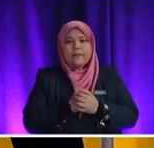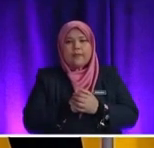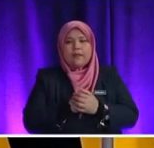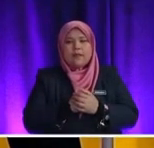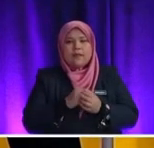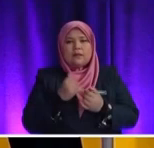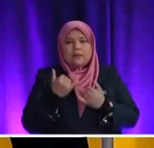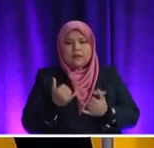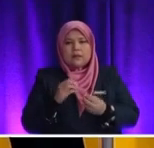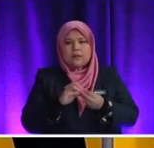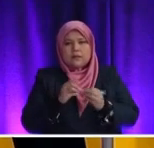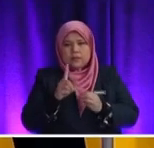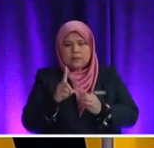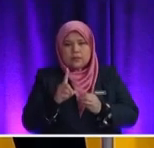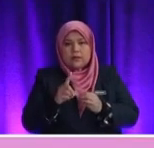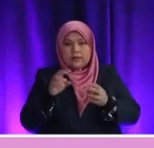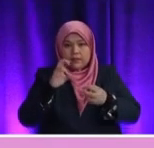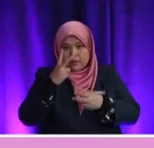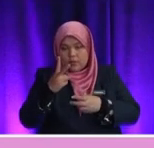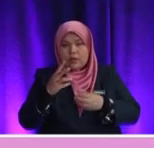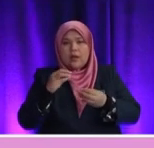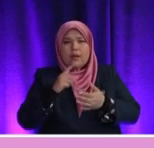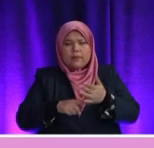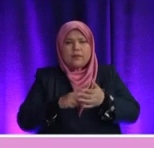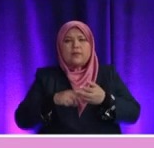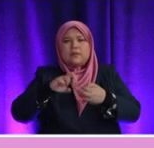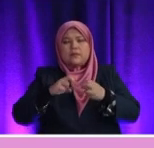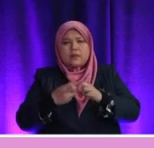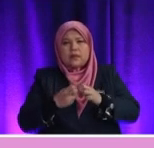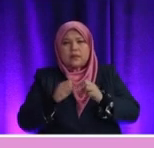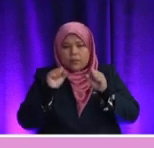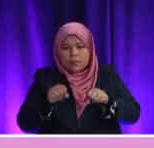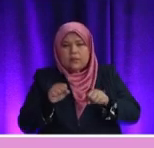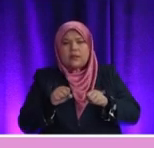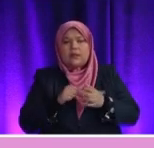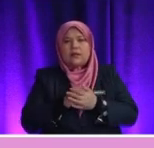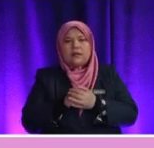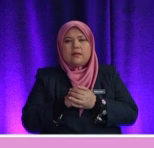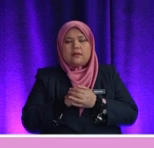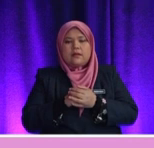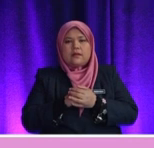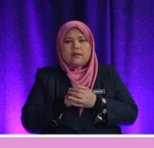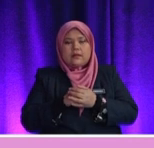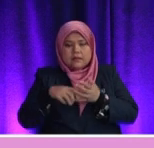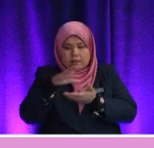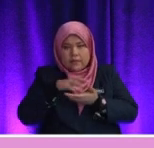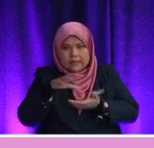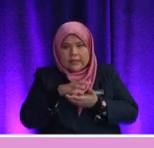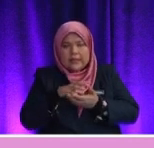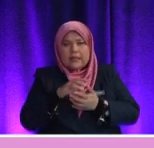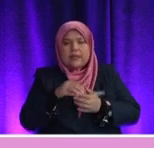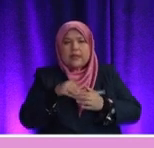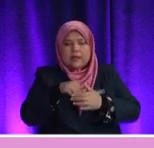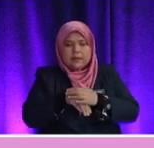kepada pernyataan masalah oke pernyataan masalah Bolehkah sebagian ini dalam keadaan ekues